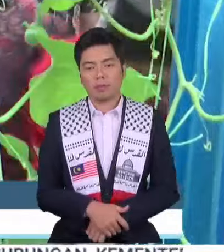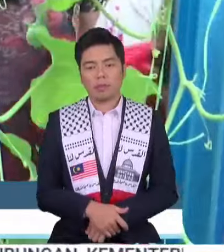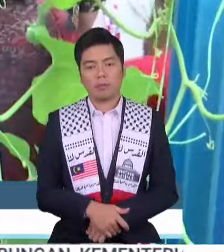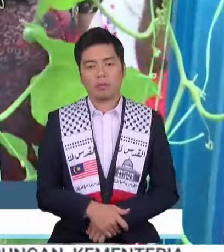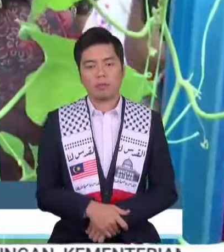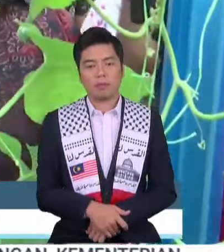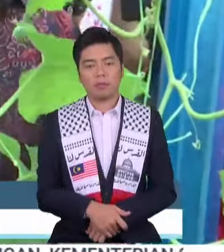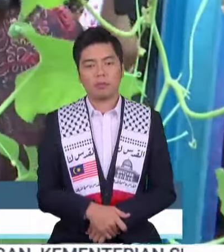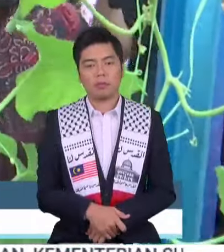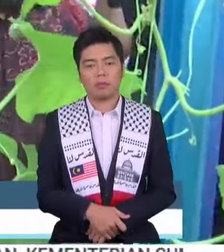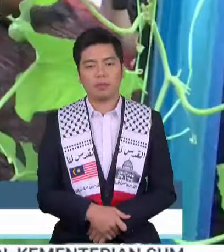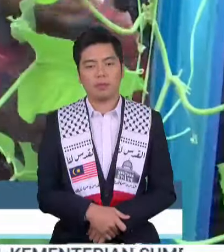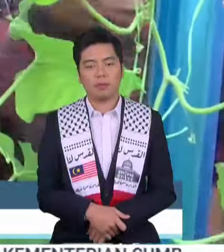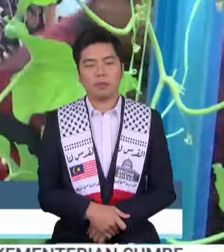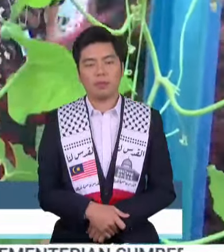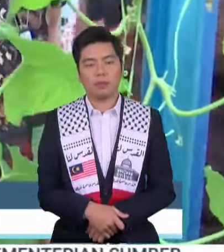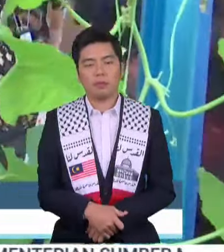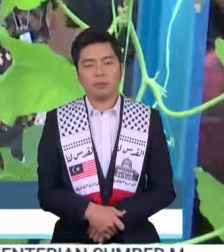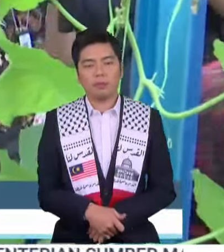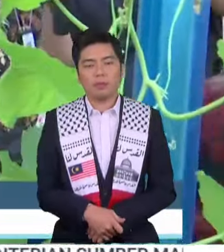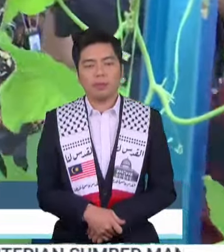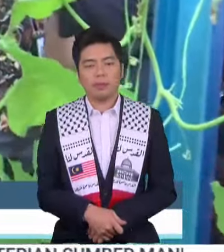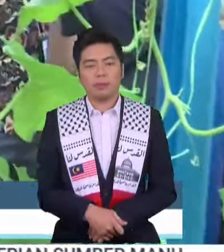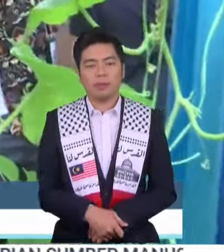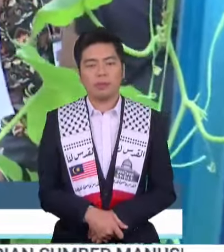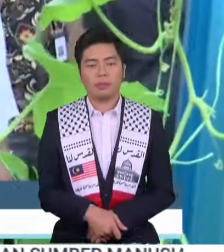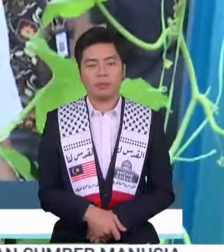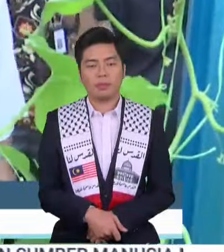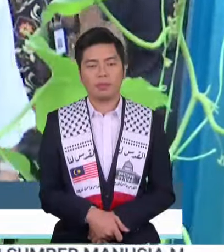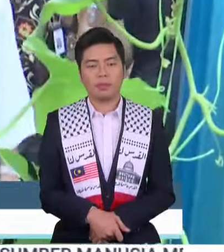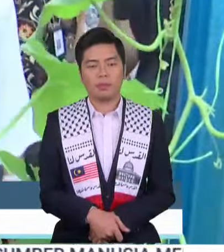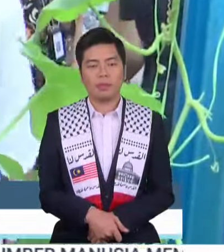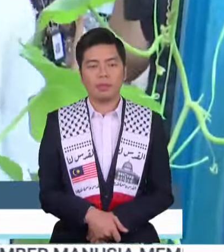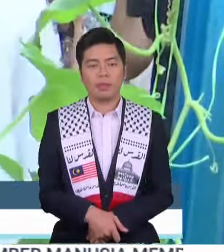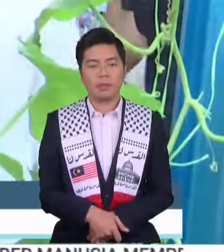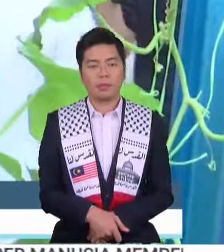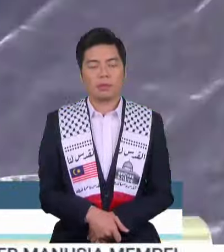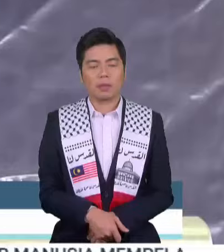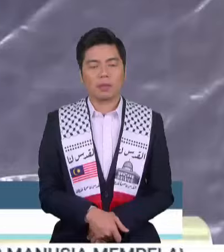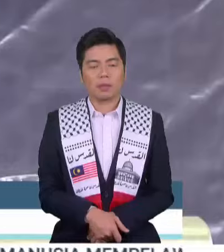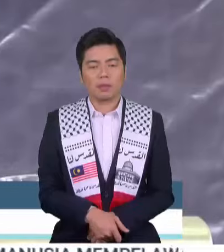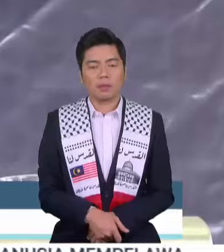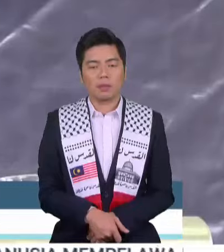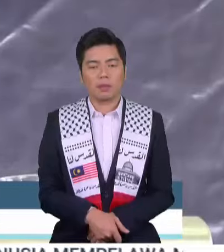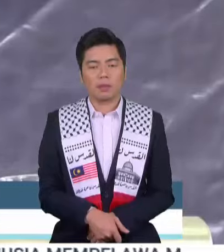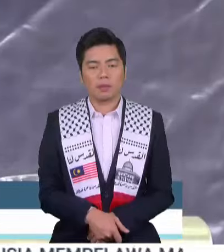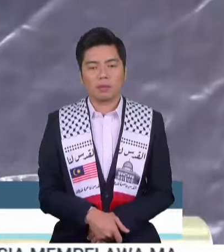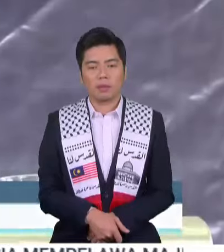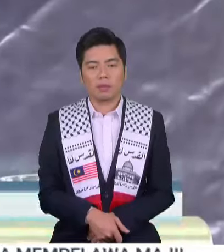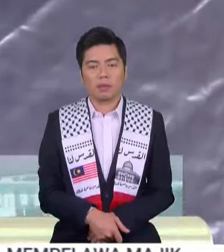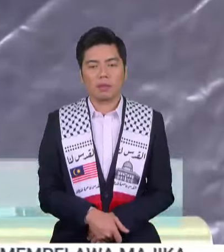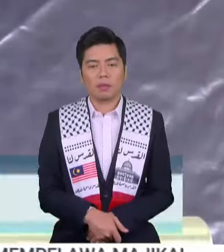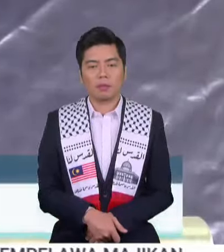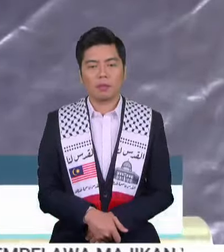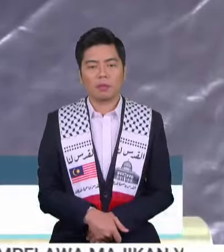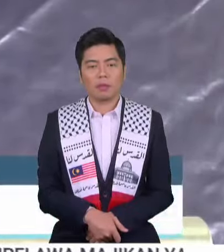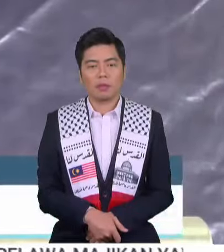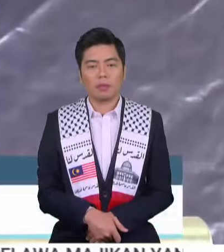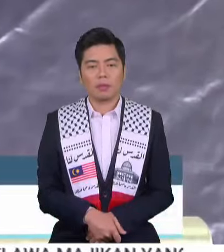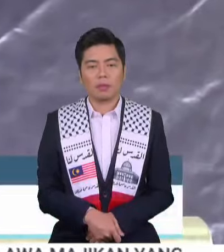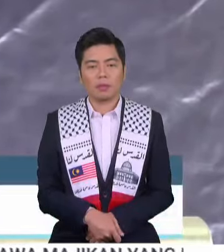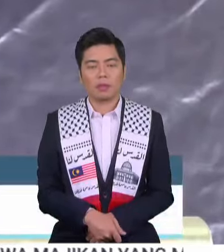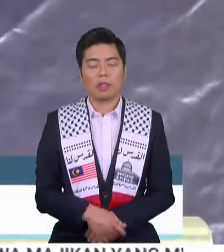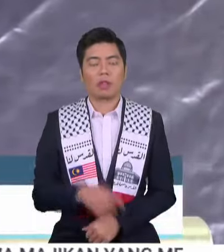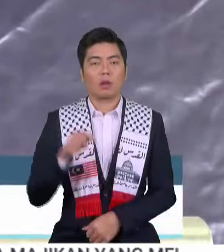Air roti. Nanti saya cikgu tunjuk air roti dah bila kita dah ada kesatkan jalan jaya ni nak pada. PKT adalah merupakan salah